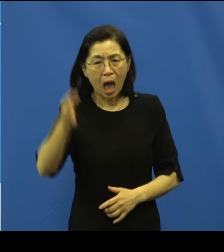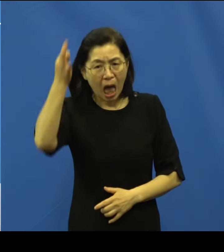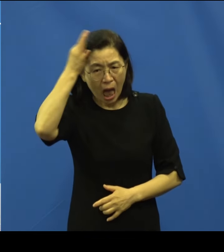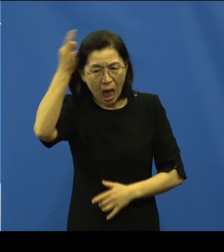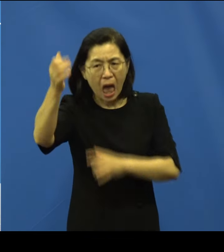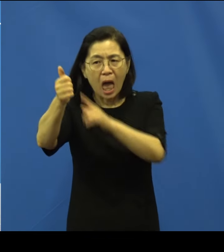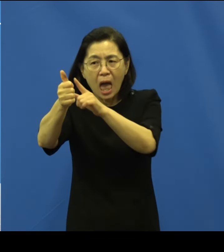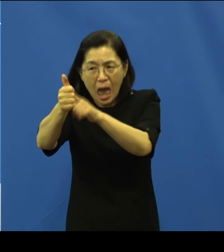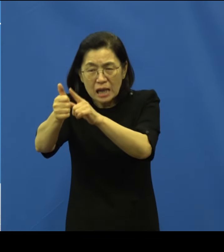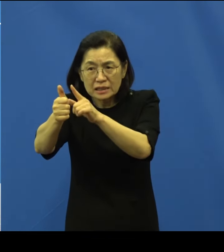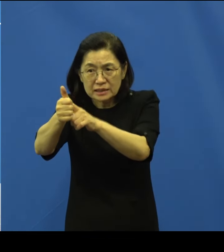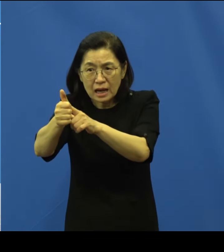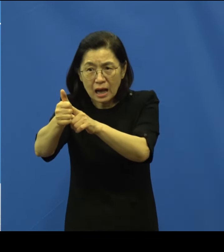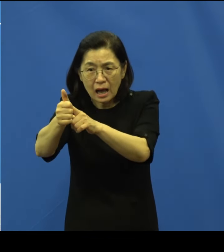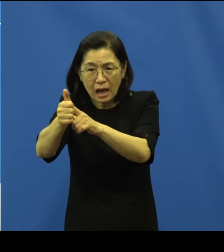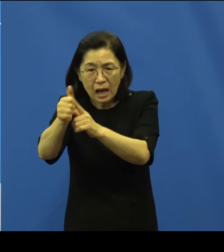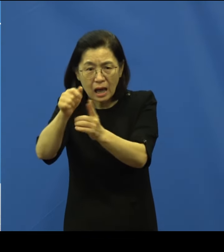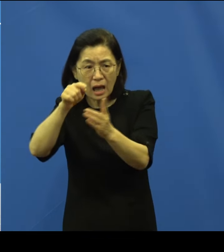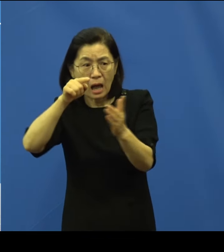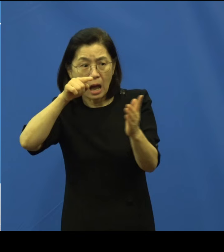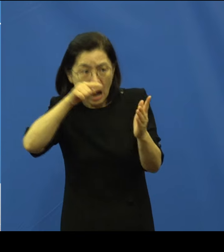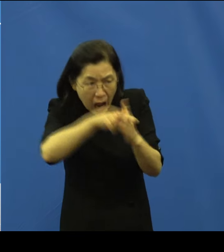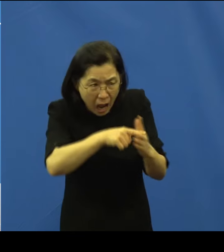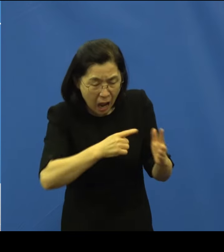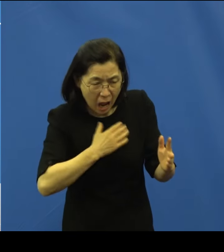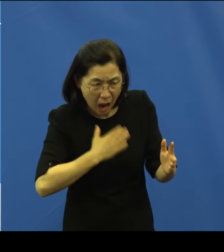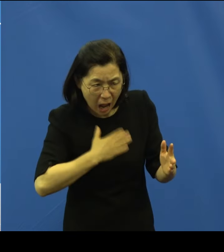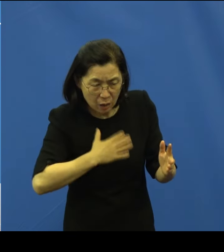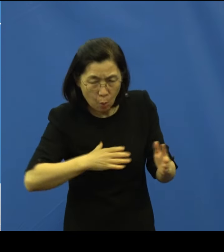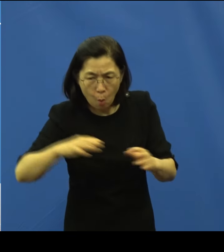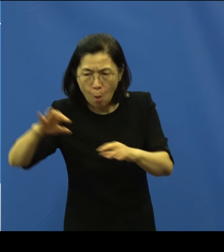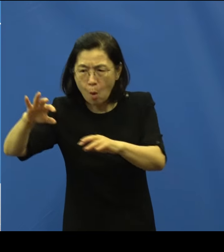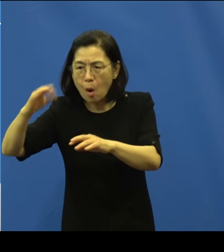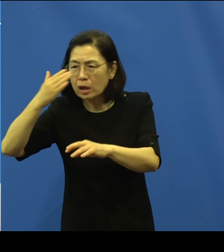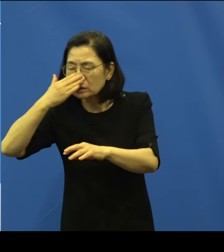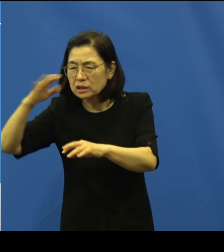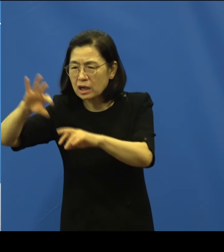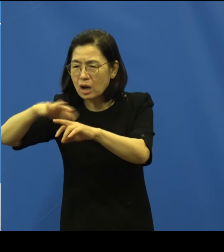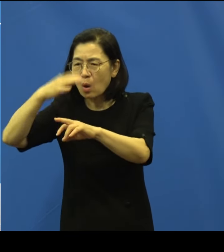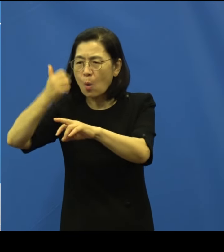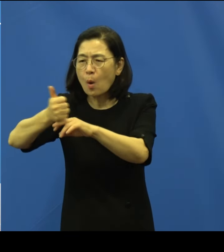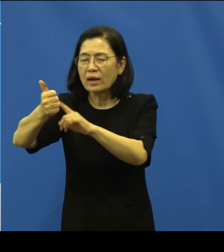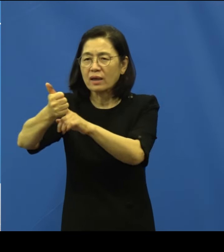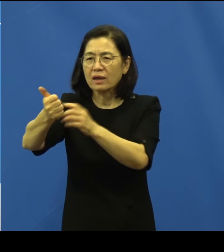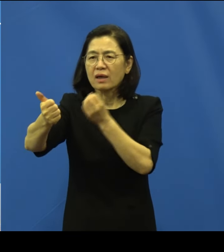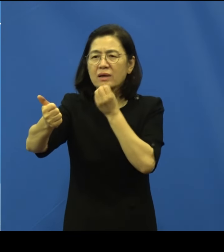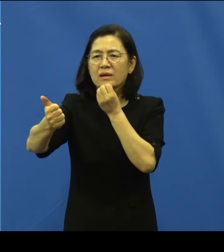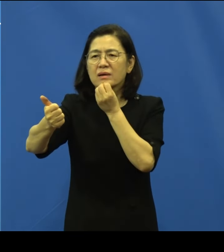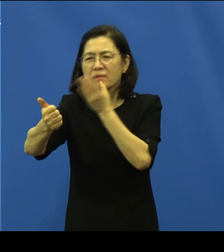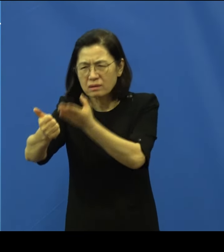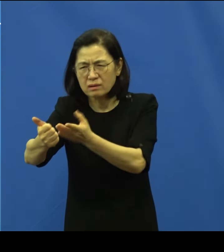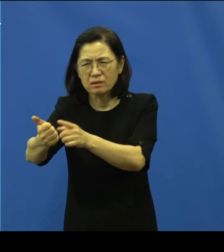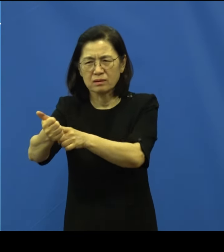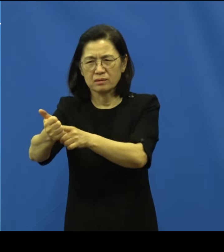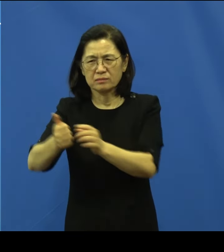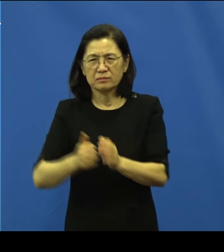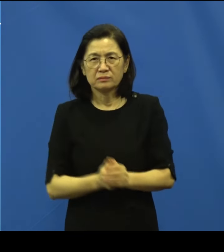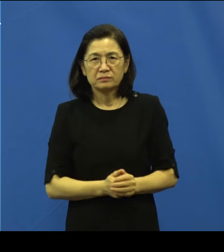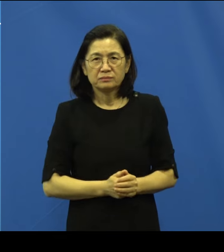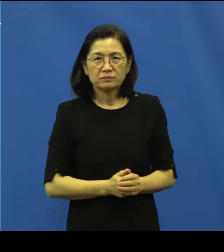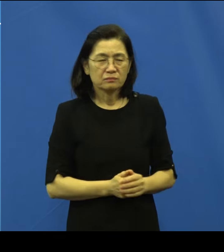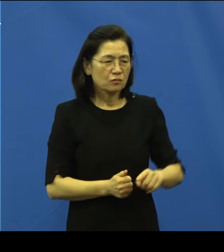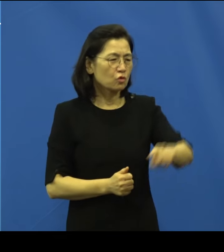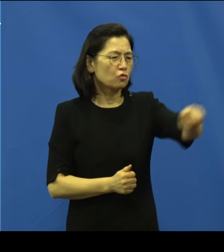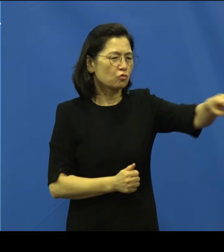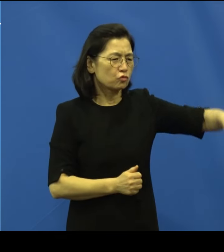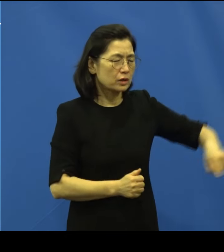왕이 침실에서 하신 말씀을 이스라엘 왕에게 권하이다 하는지라. 신복에 대답 보십시오. 우리 내부에 기밀 두술자가 있는